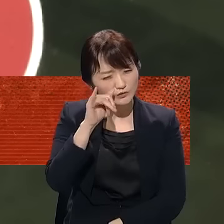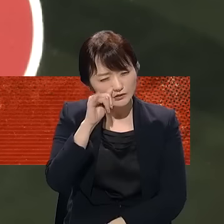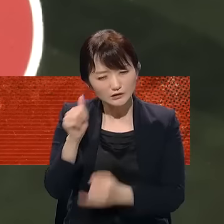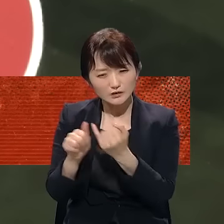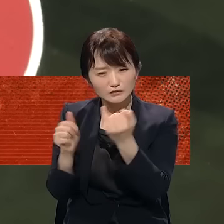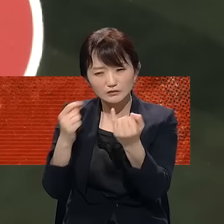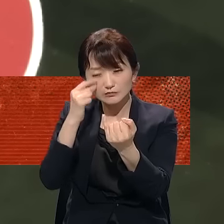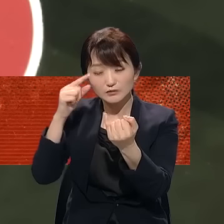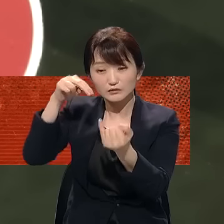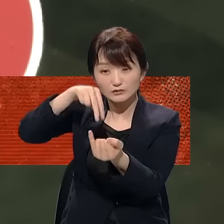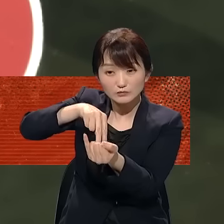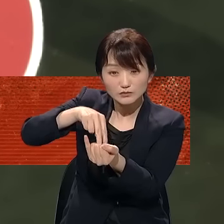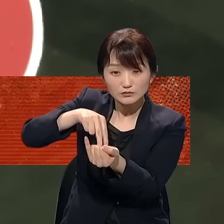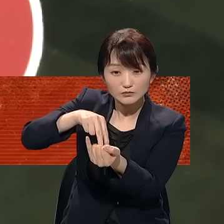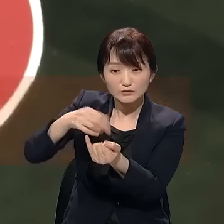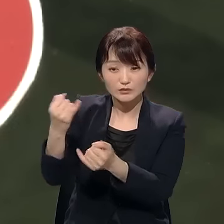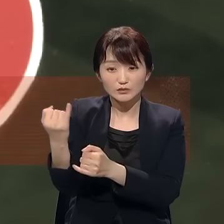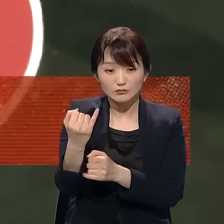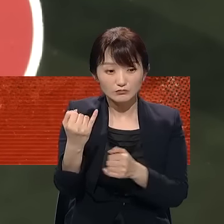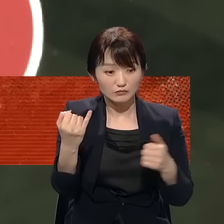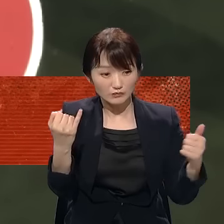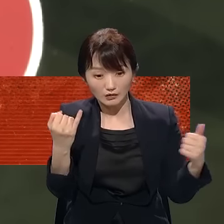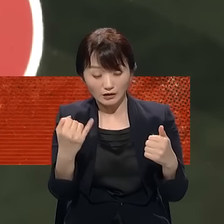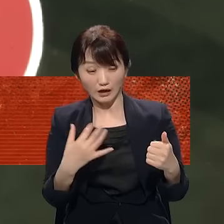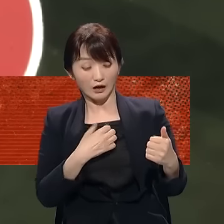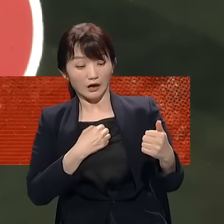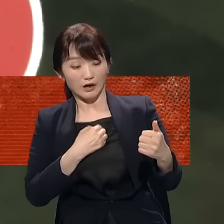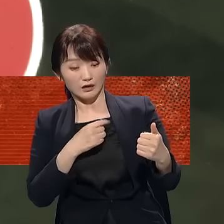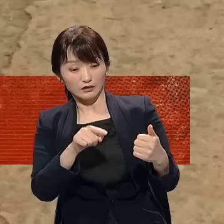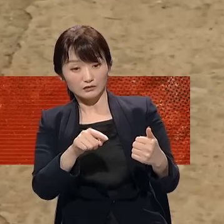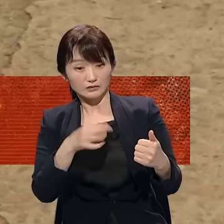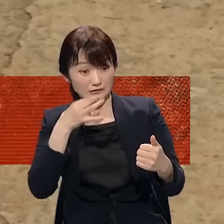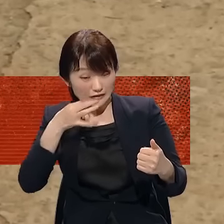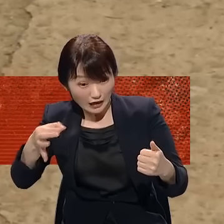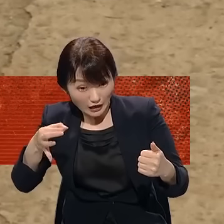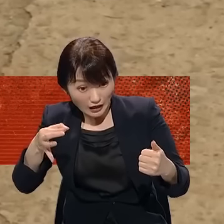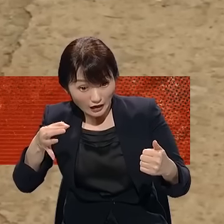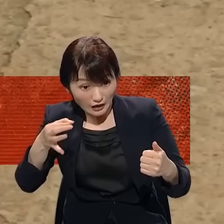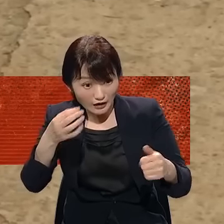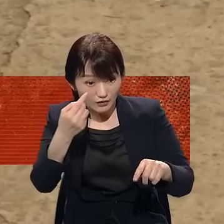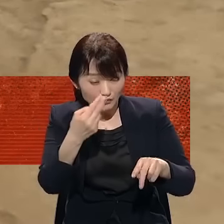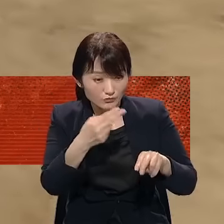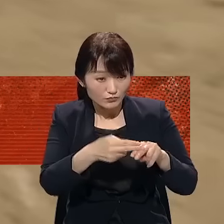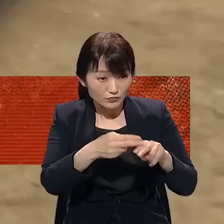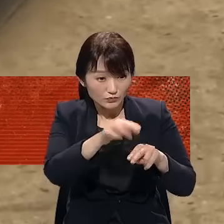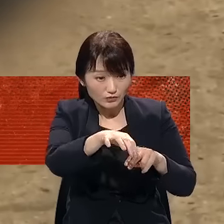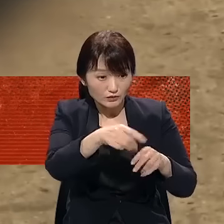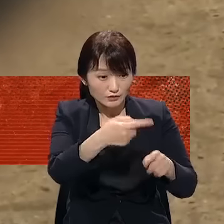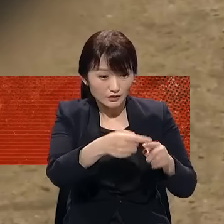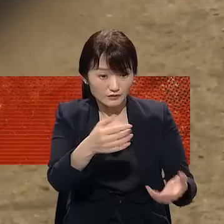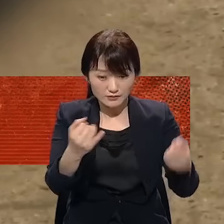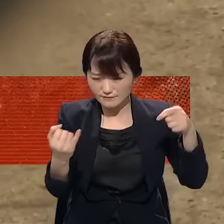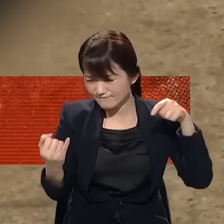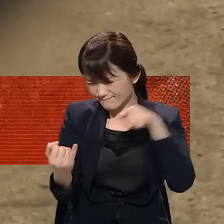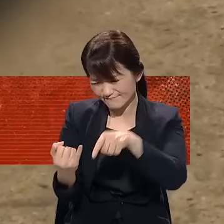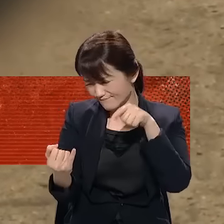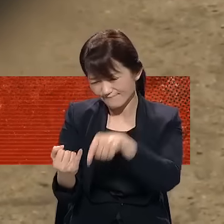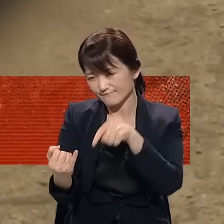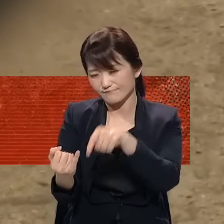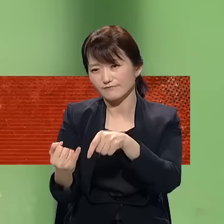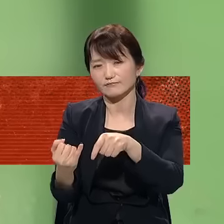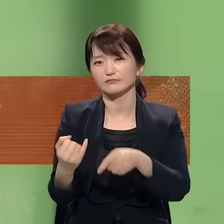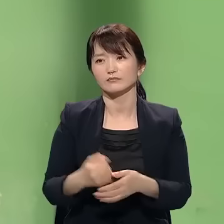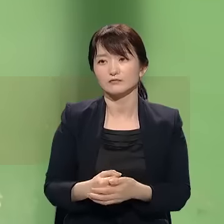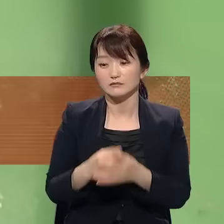어 갑자기 낯선 사람이 그런 몰골로 들어왔을까 얼마나 놀랐겠어요 소리를 지르니까 부엌서 흉기를 가져다가 휘두르기 시작했던 겁니다